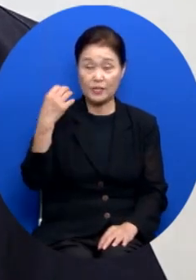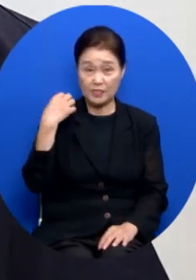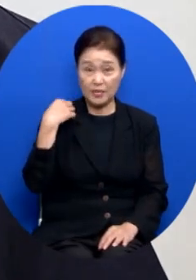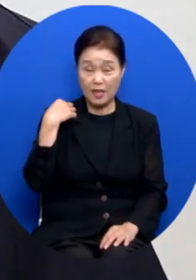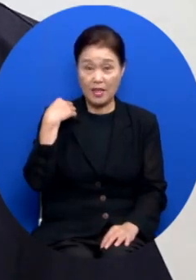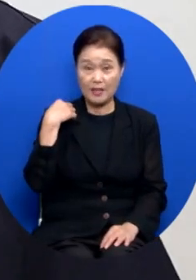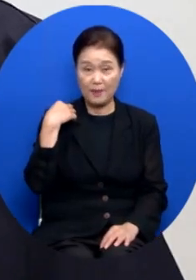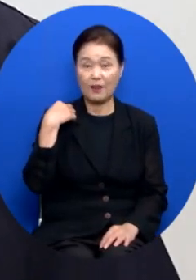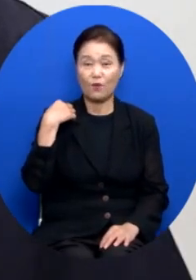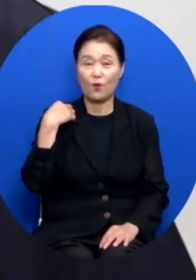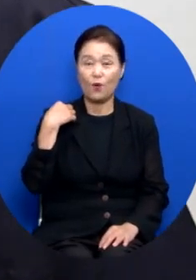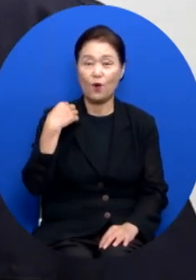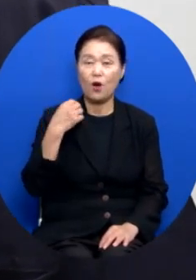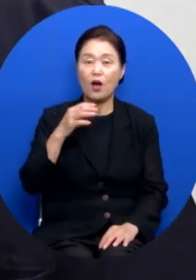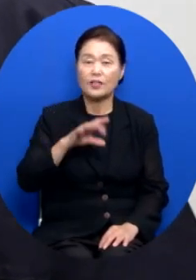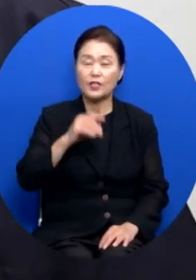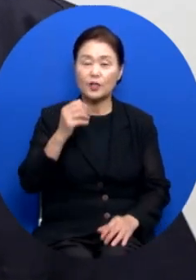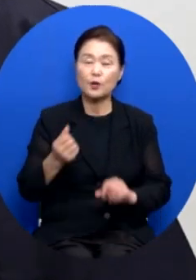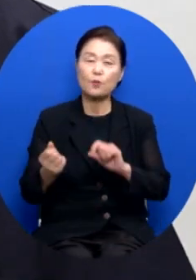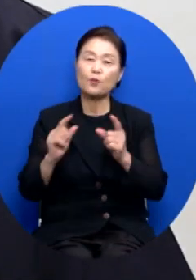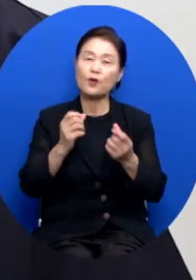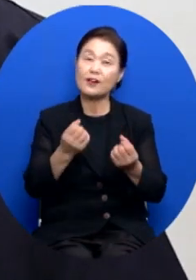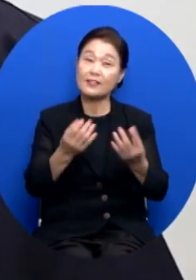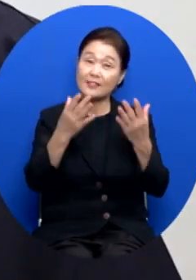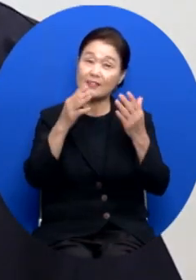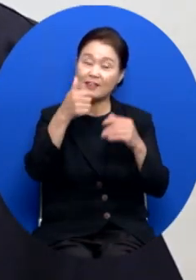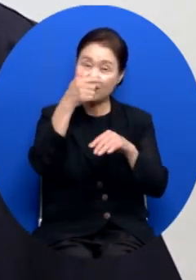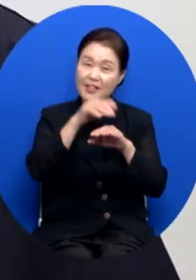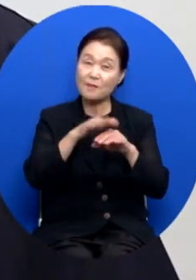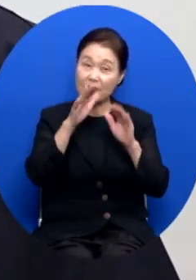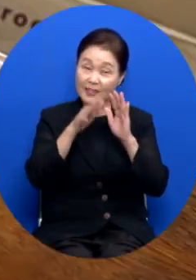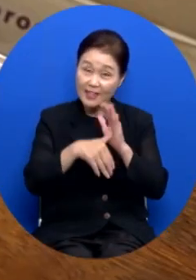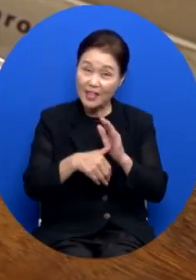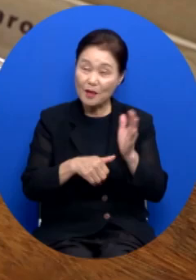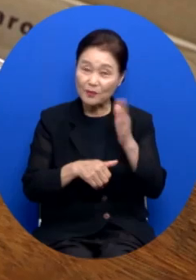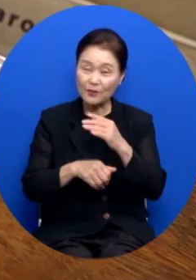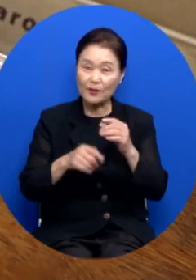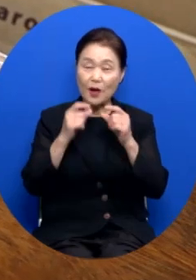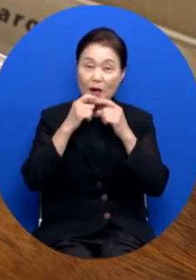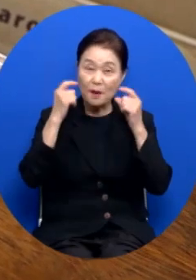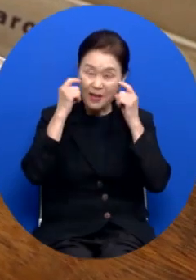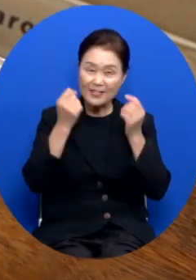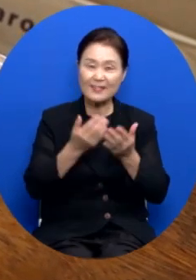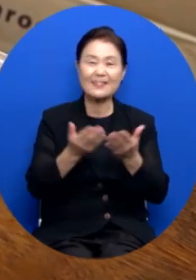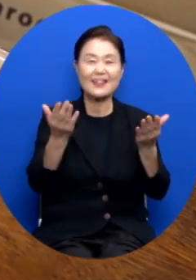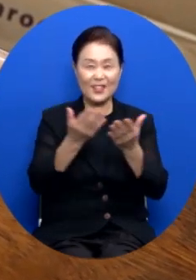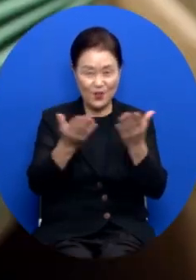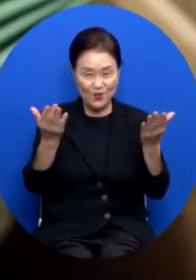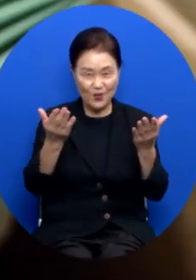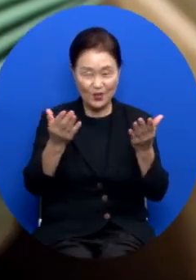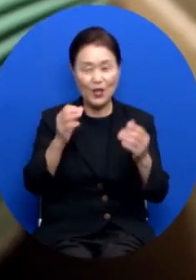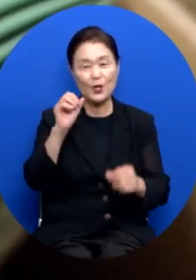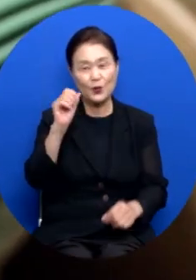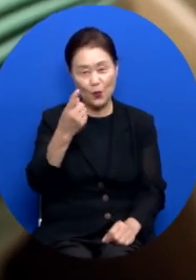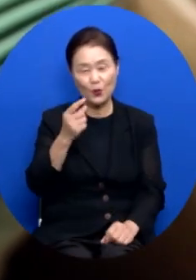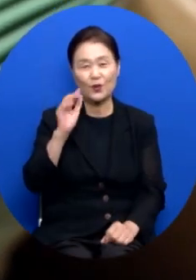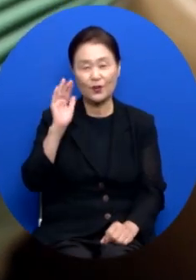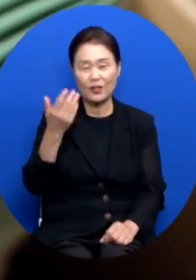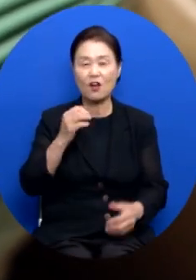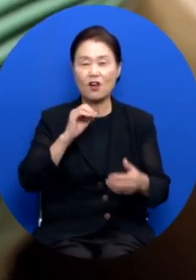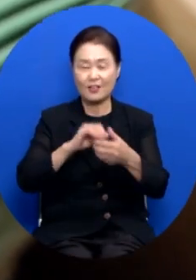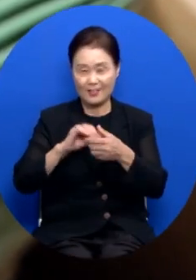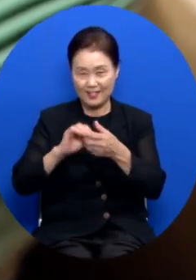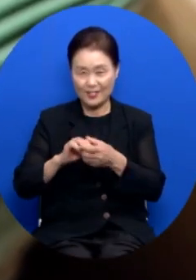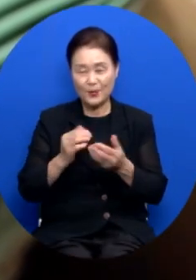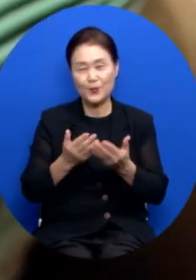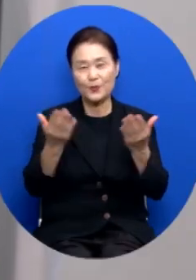처음 이제 부활절 때부터 이제 마스크를 좀 나눴었는데 이제 그게 계기가 돼가지고 좀 계속 그렇게 정기적으로 하고